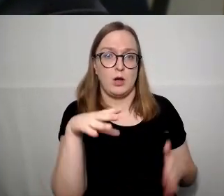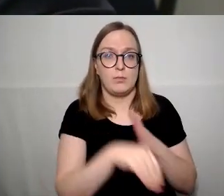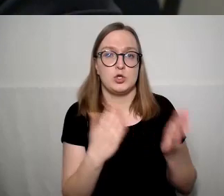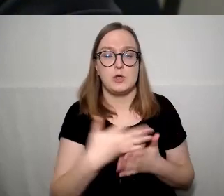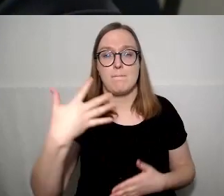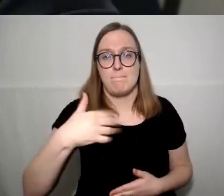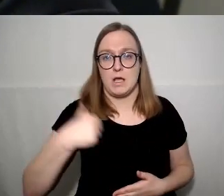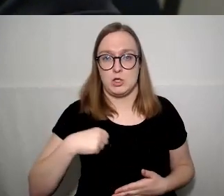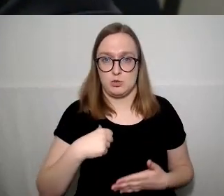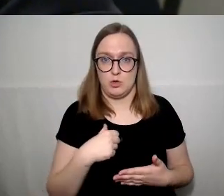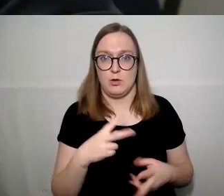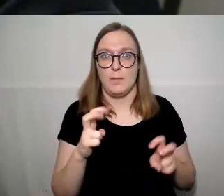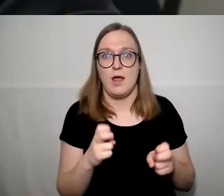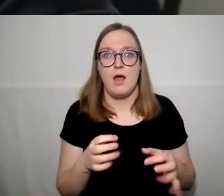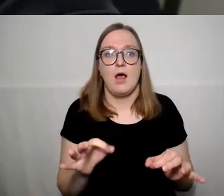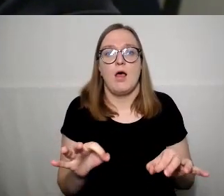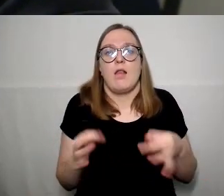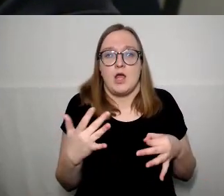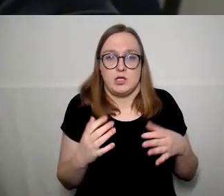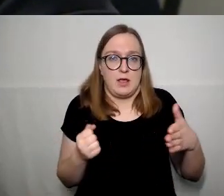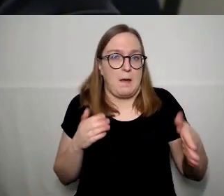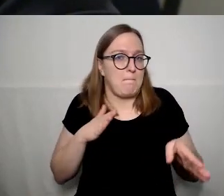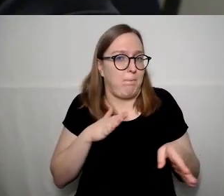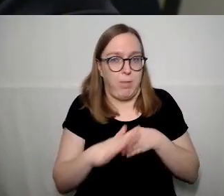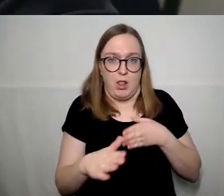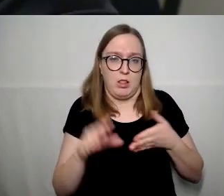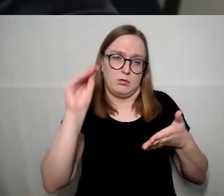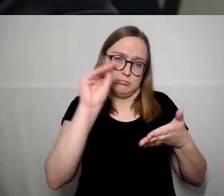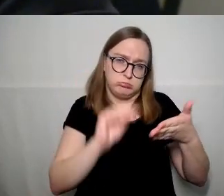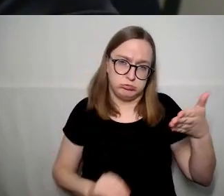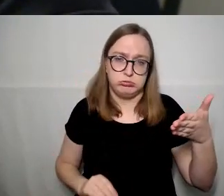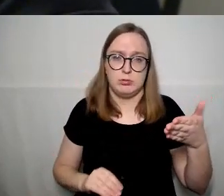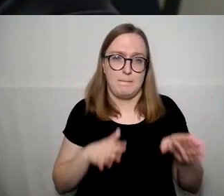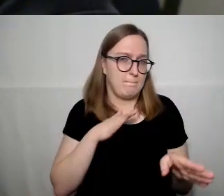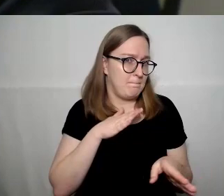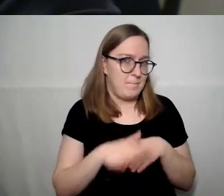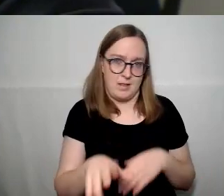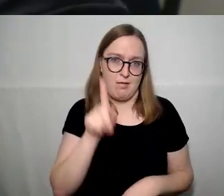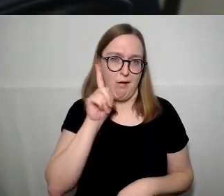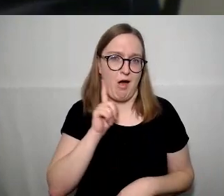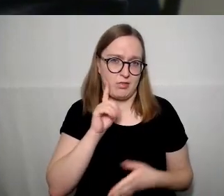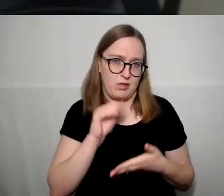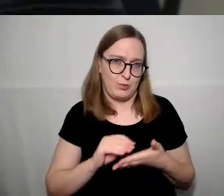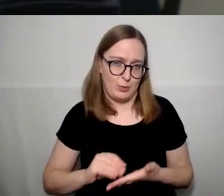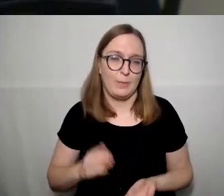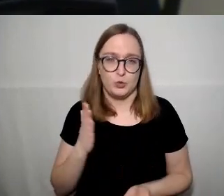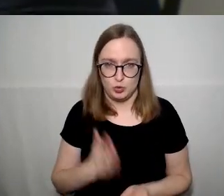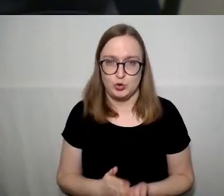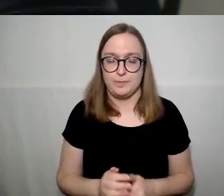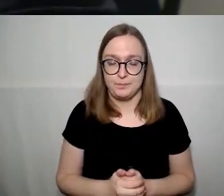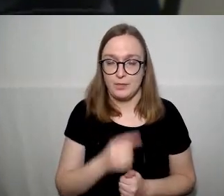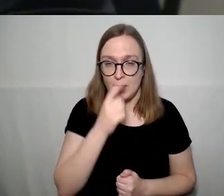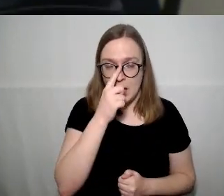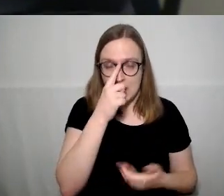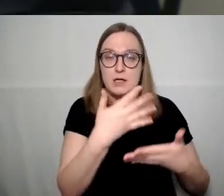Tai yra maksimalus leistinas skaičius ir mes tą skaičių išpildėme visą pilnai. Sąrašai